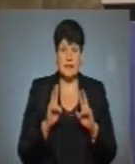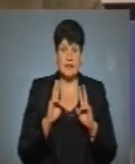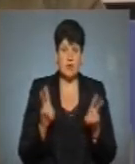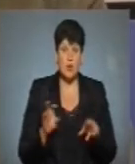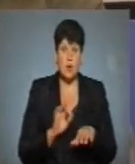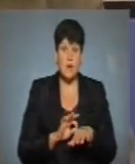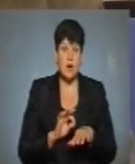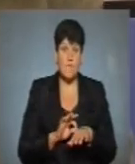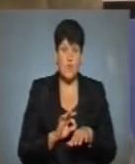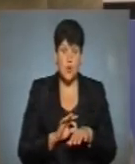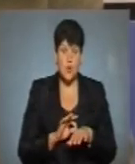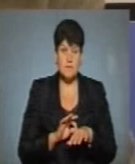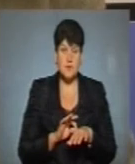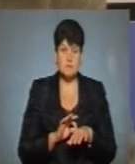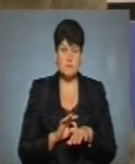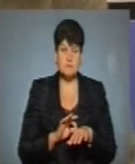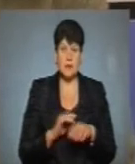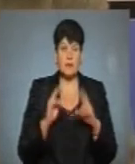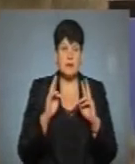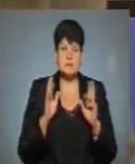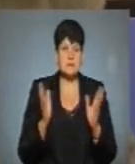хвороба. Не знаю,